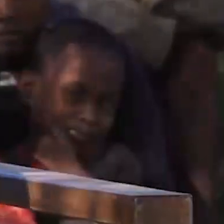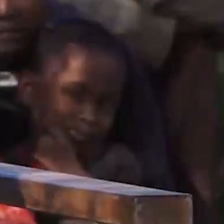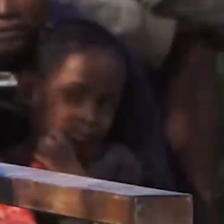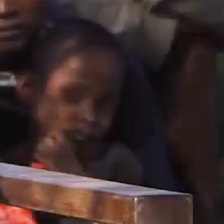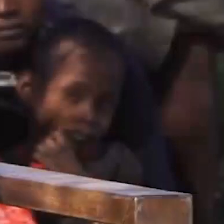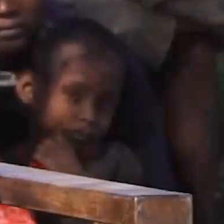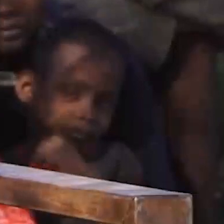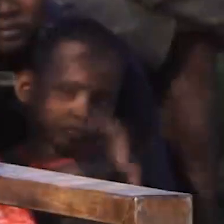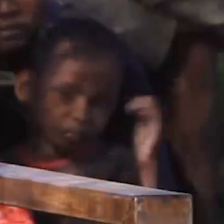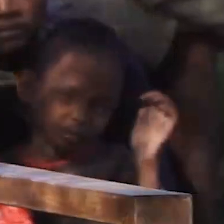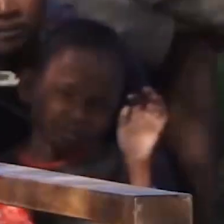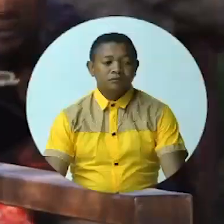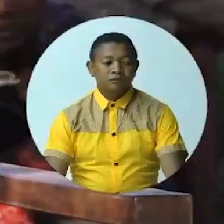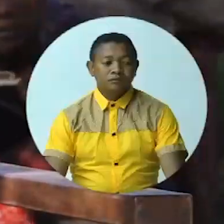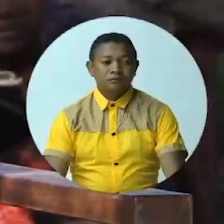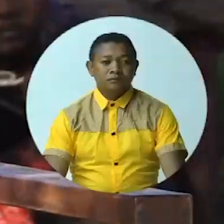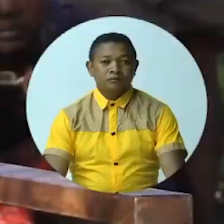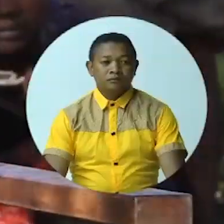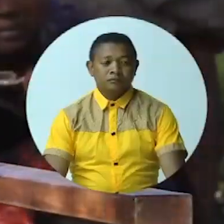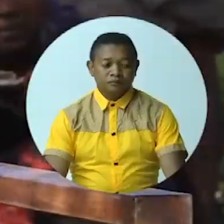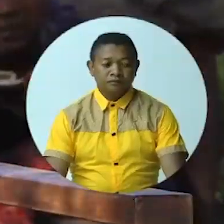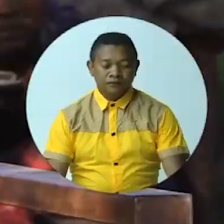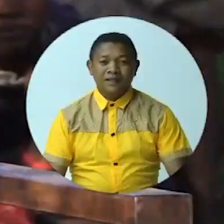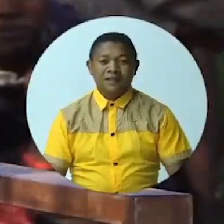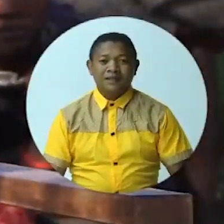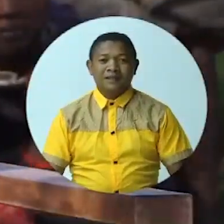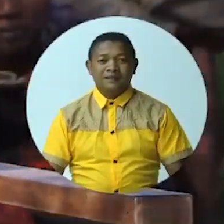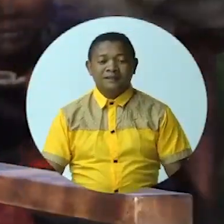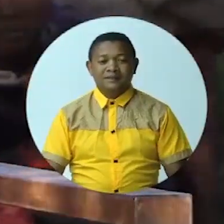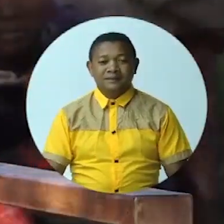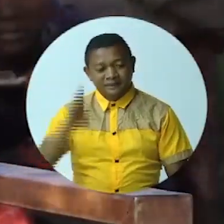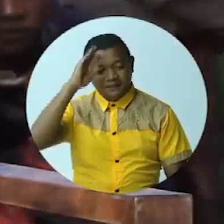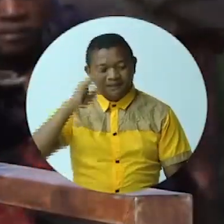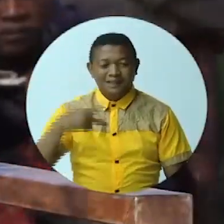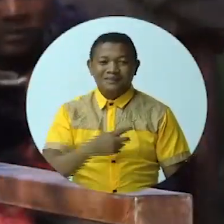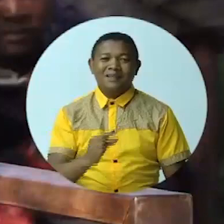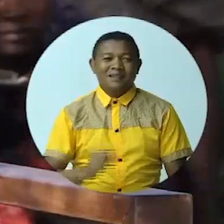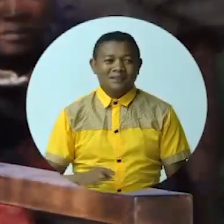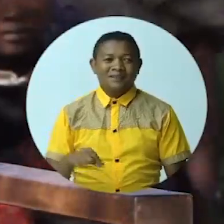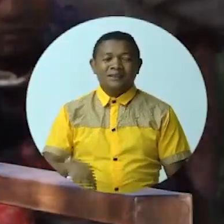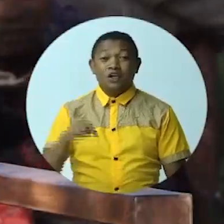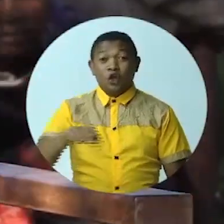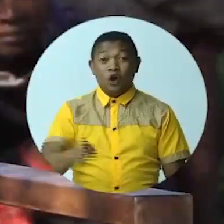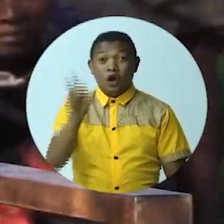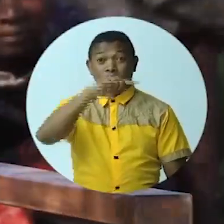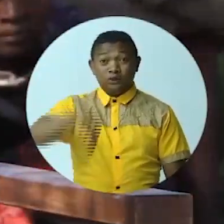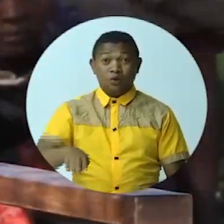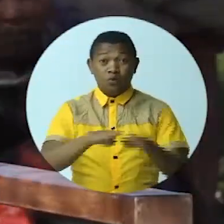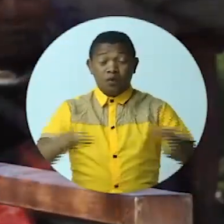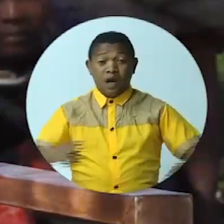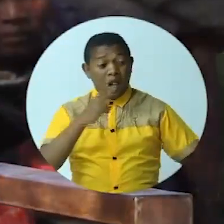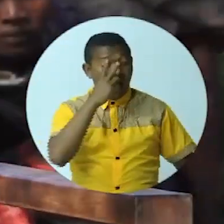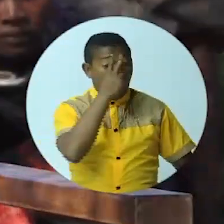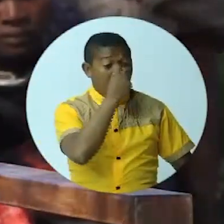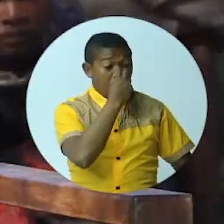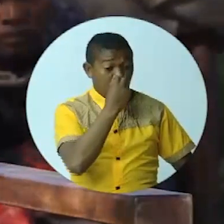amin'n'ity androany ity sika araka nambarako teo a miainga avy atya Taolany Aro a ity fandarana ity satria nanomboka